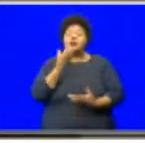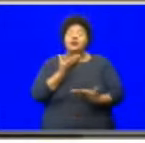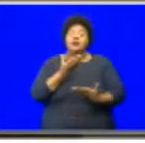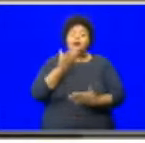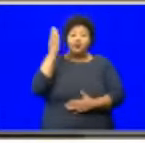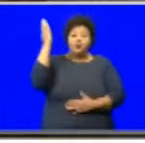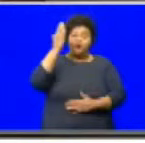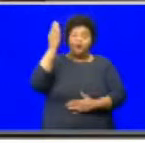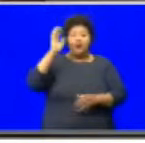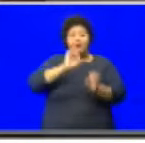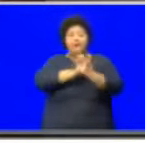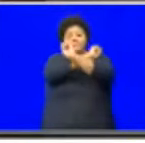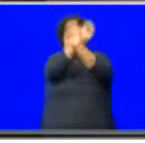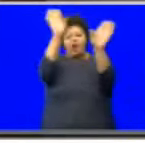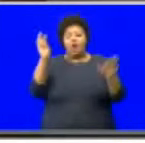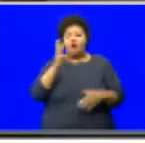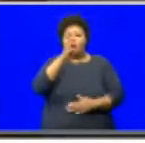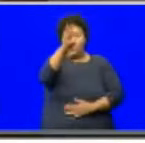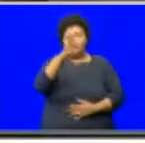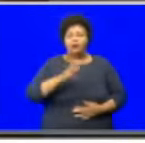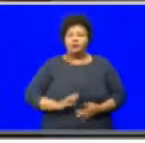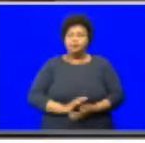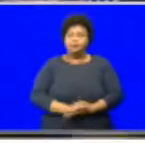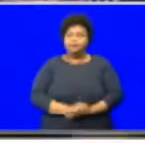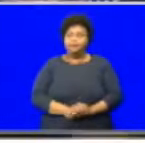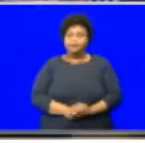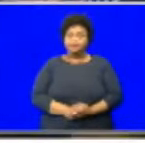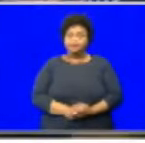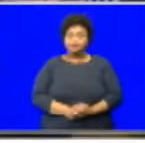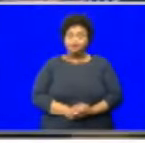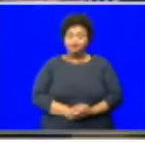Kenge namangaliso nzinisa eVenda United Arab Emirates.